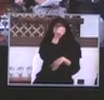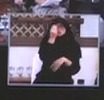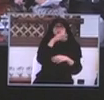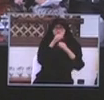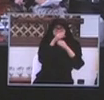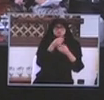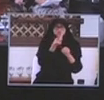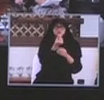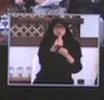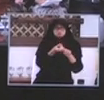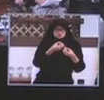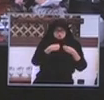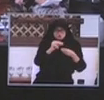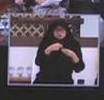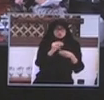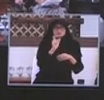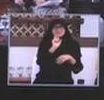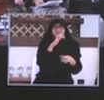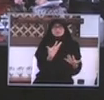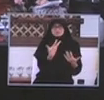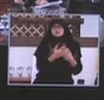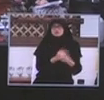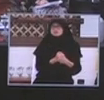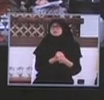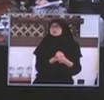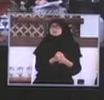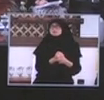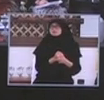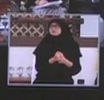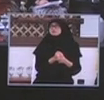kendala, bagaimana cara untuk memasarkannya, Pak.